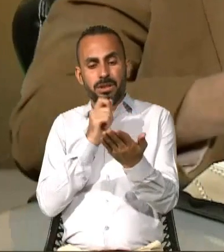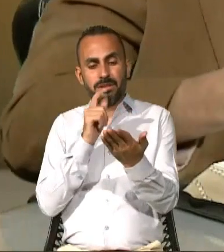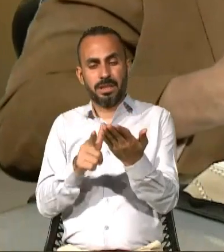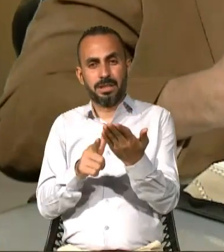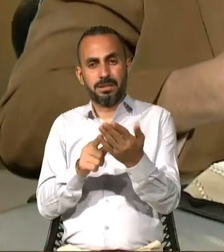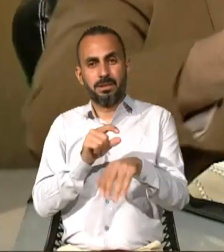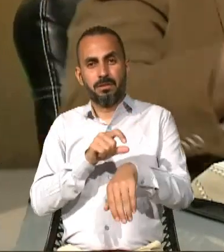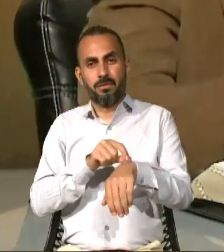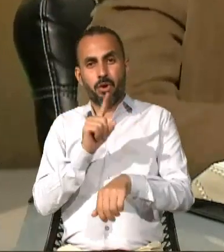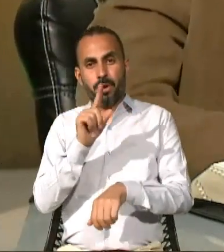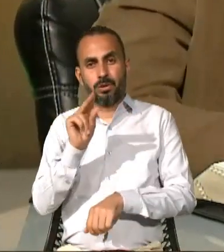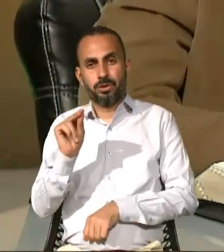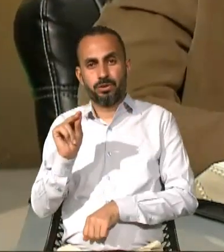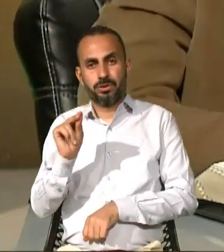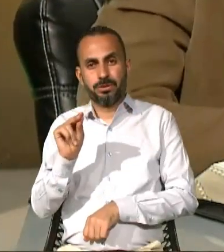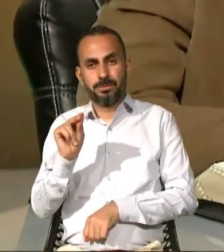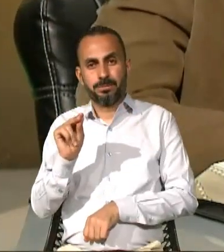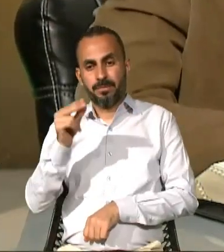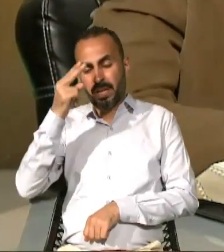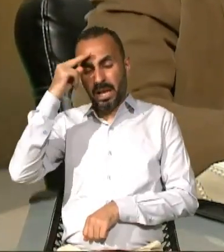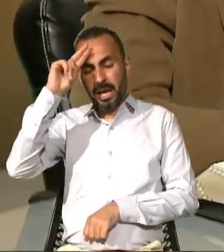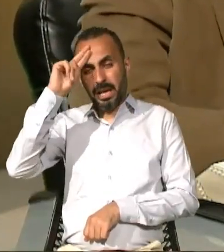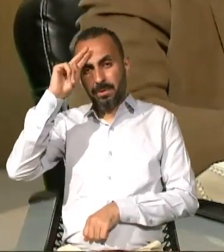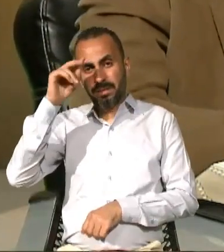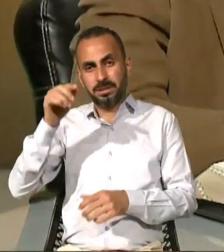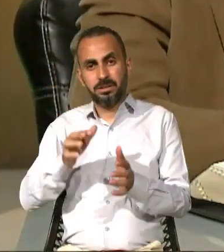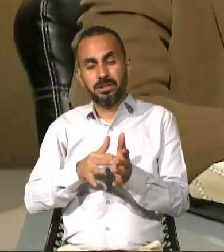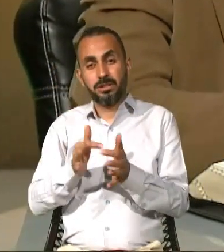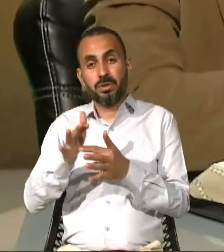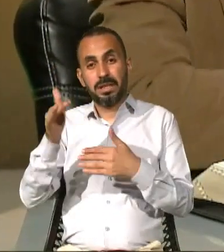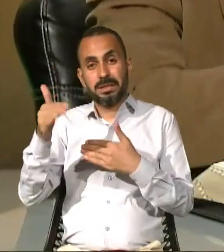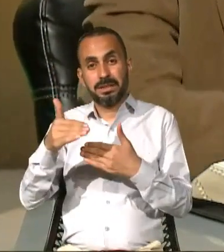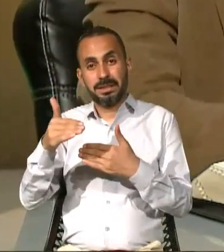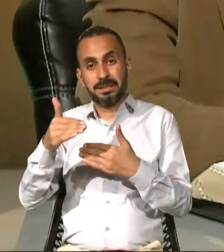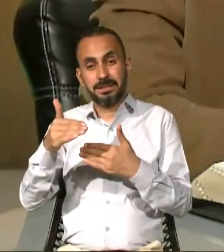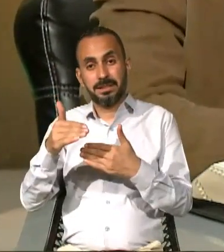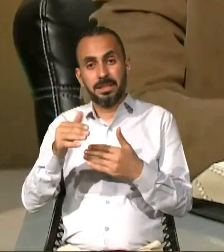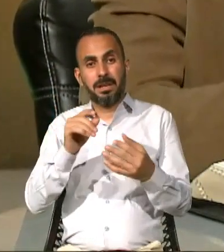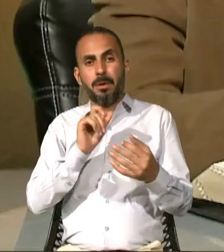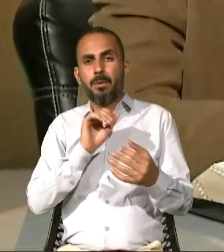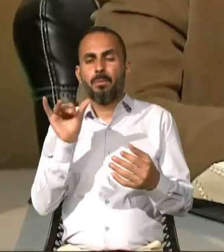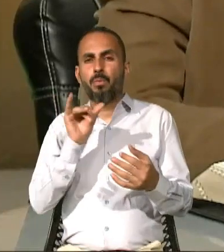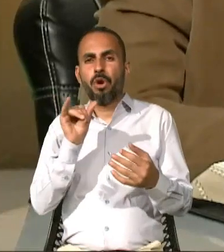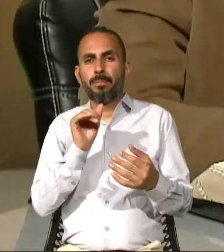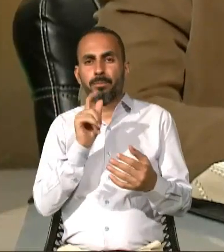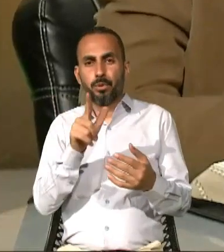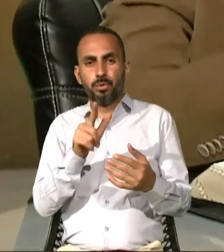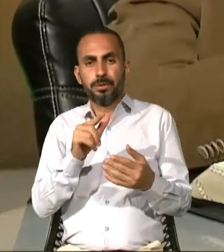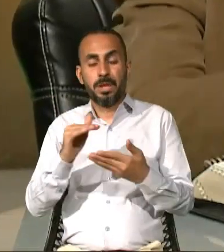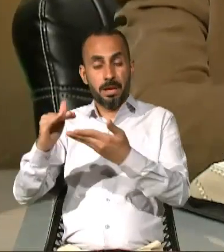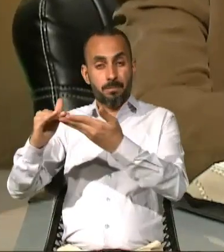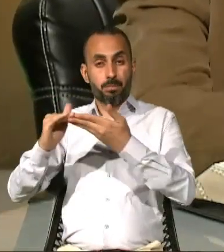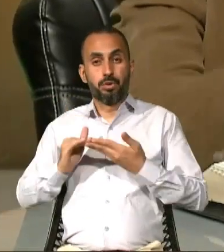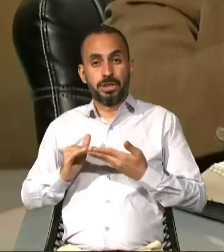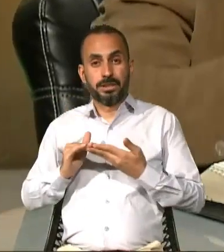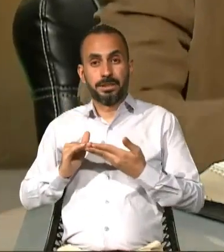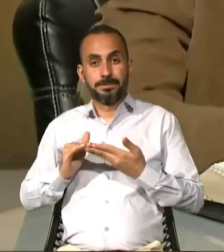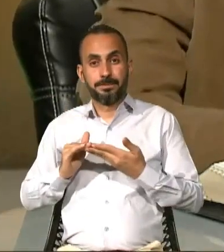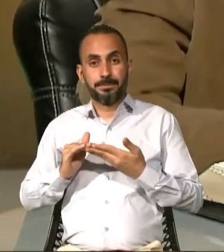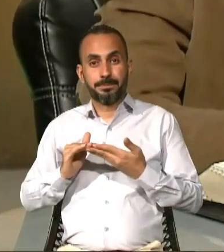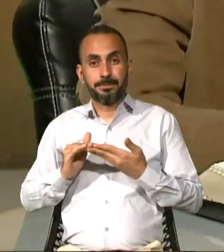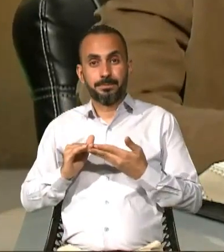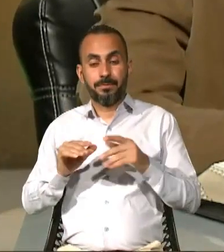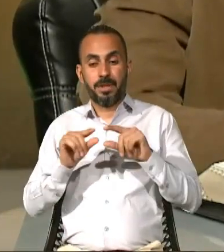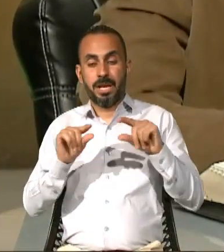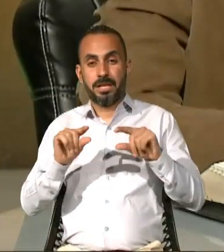بيقول 21 في اقتراب مجيء المسيح. انا محتاج ايه اللي انتبه ليه؟ حط ثلاث حاجات. تقويم. عدد 19. اول